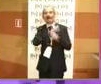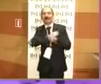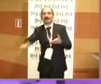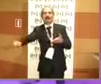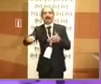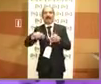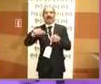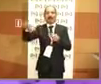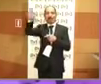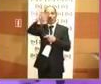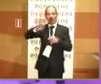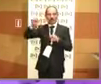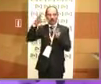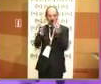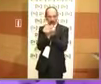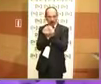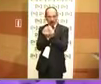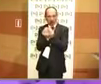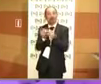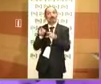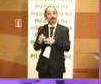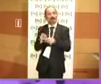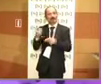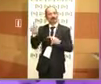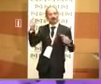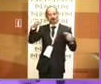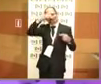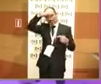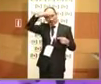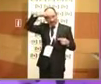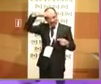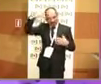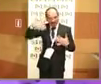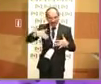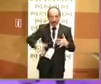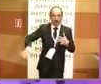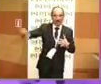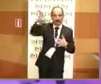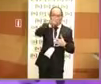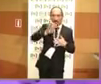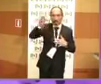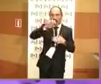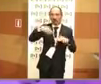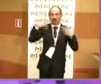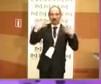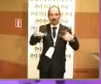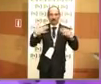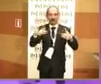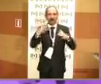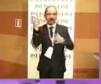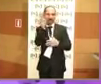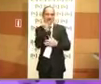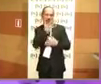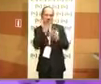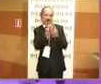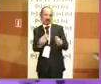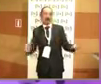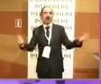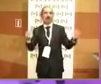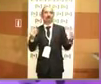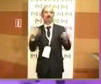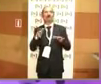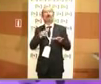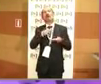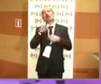Eppure sentiamo che fatichiamo, perché l'Europa è fiaccata nella sua credibilità da tanti errori, da una